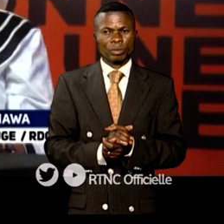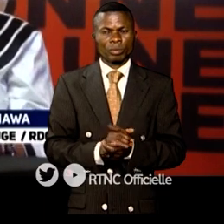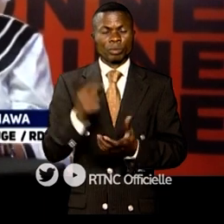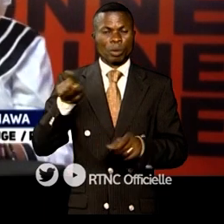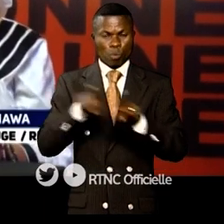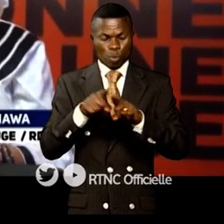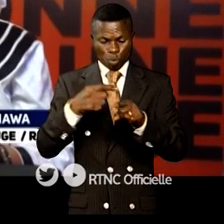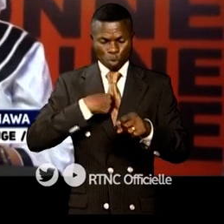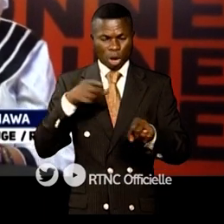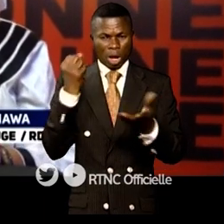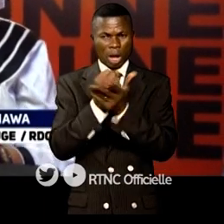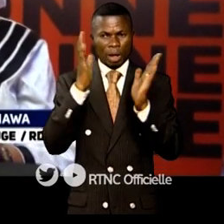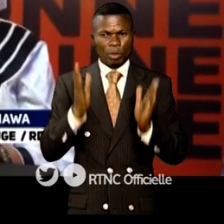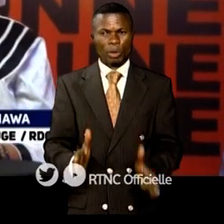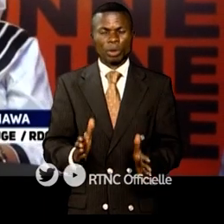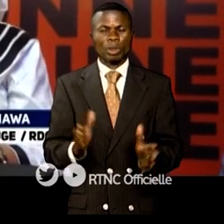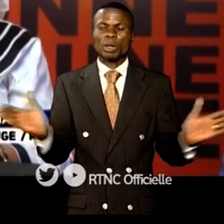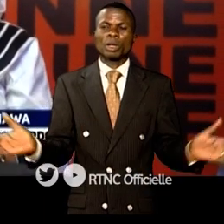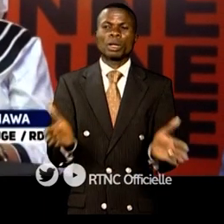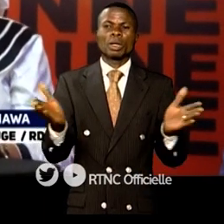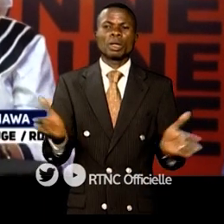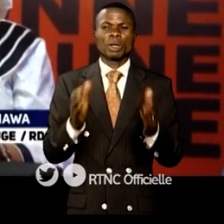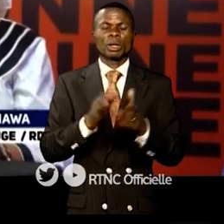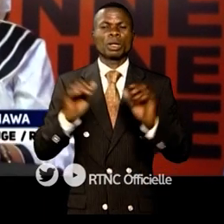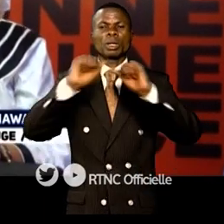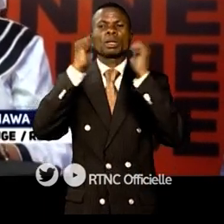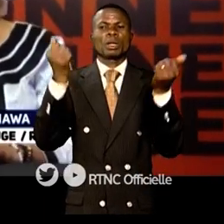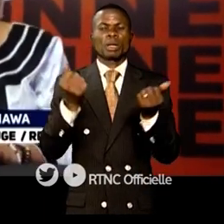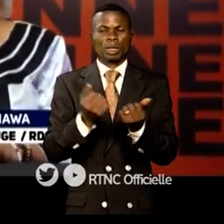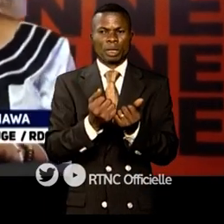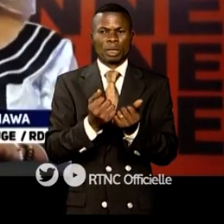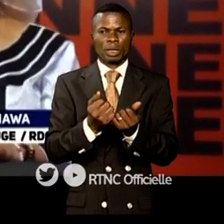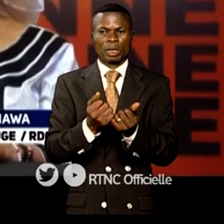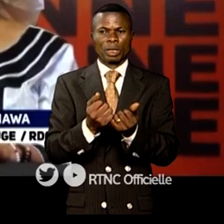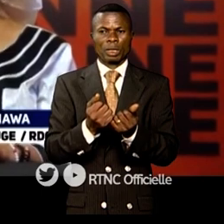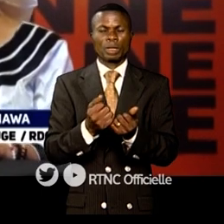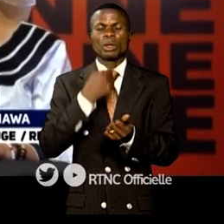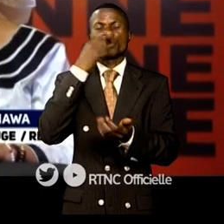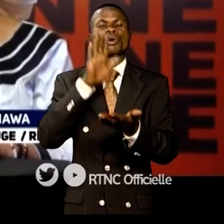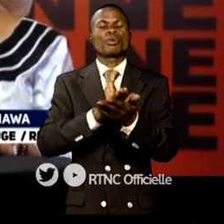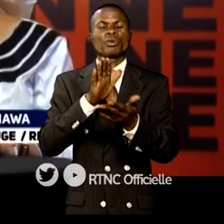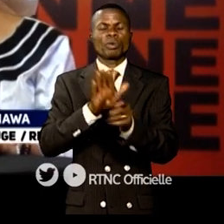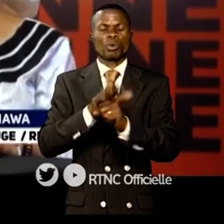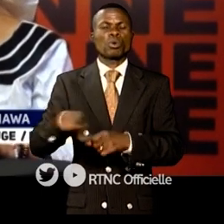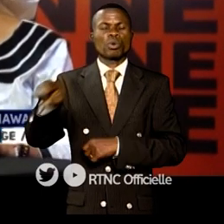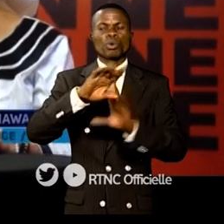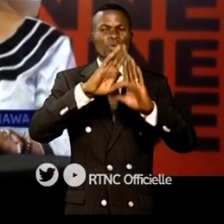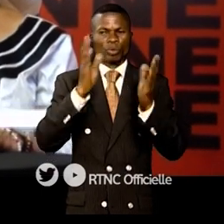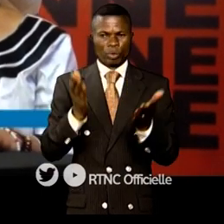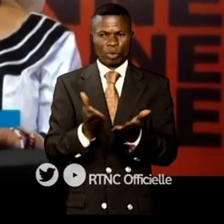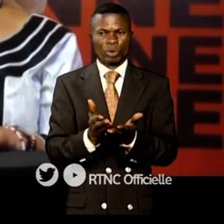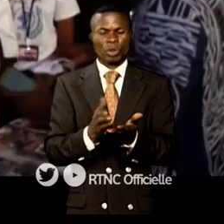qu'ambassadrice, j'accompagnerai l'association GECA et je vous félicite tous de tout ce que